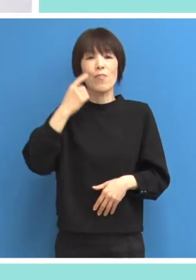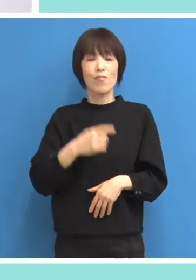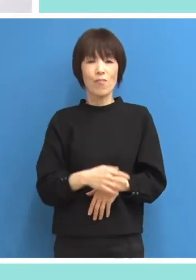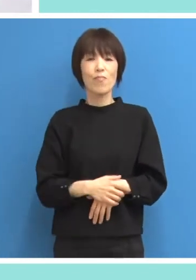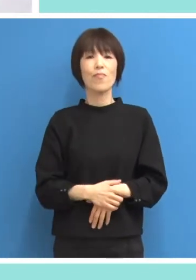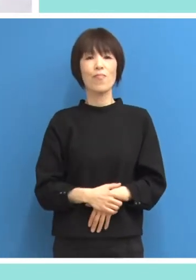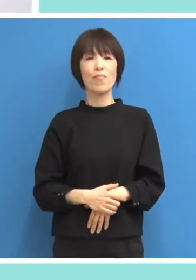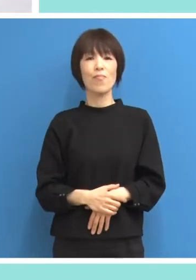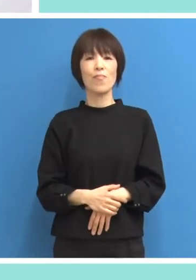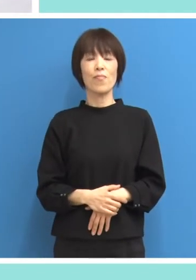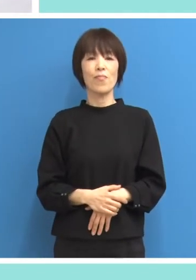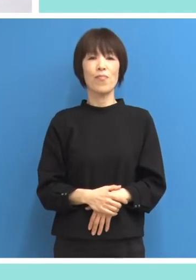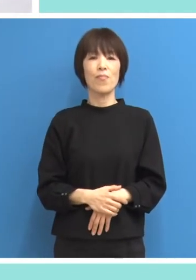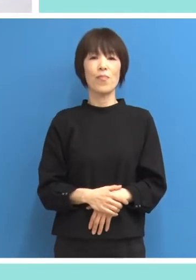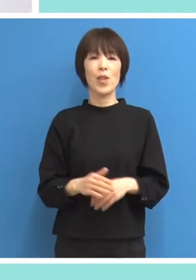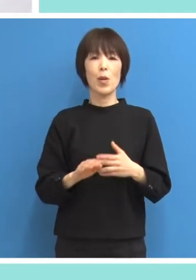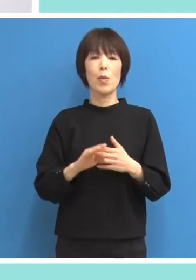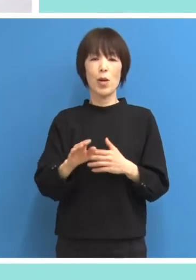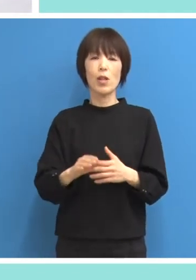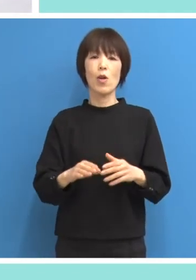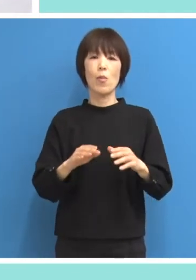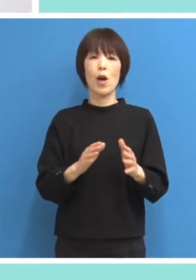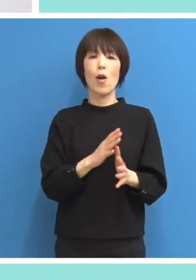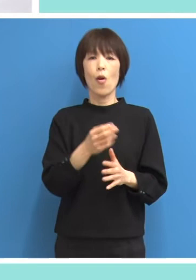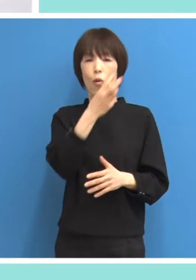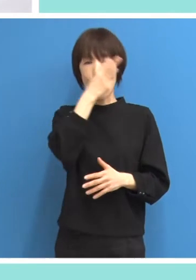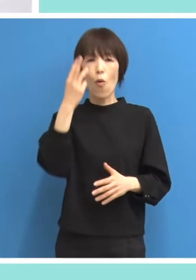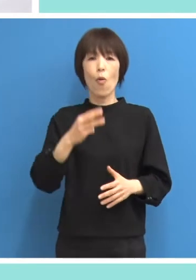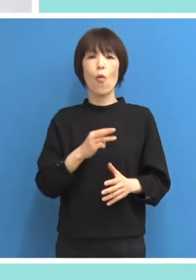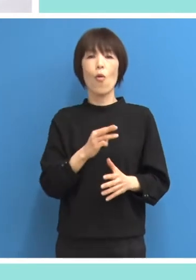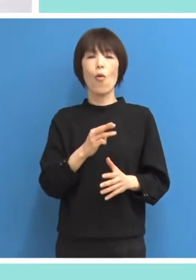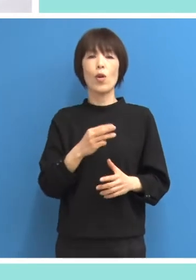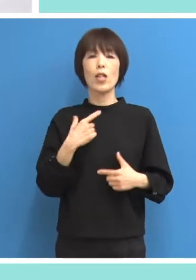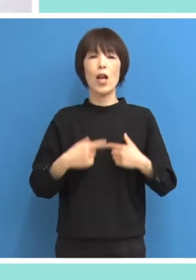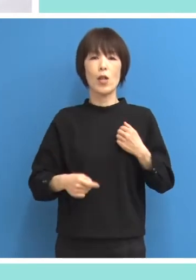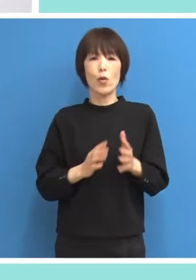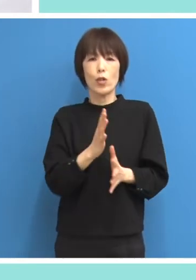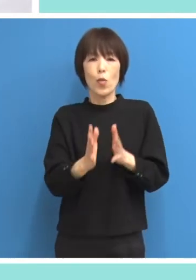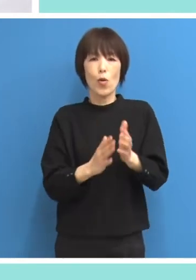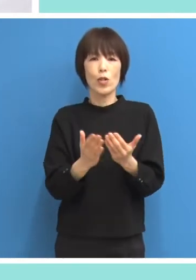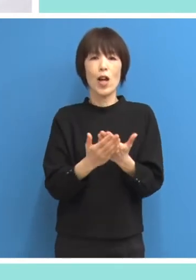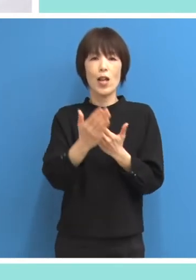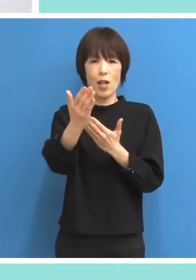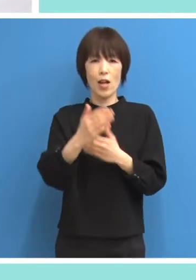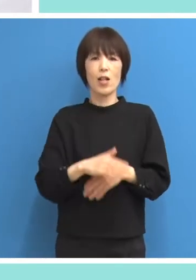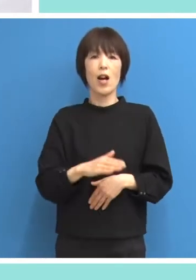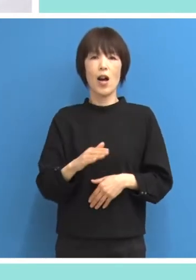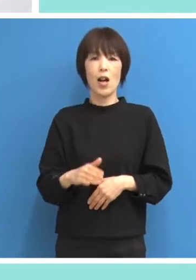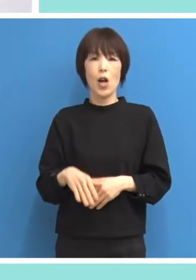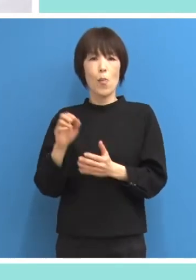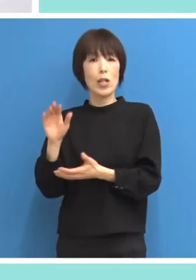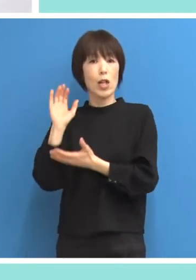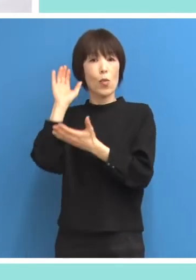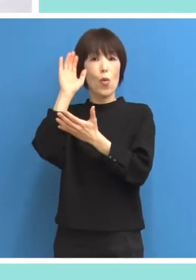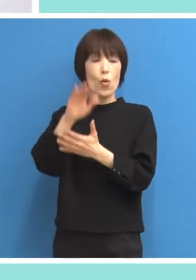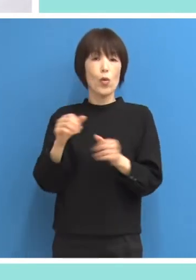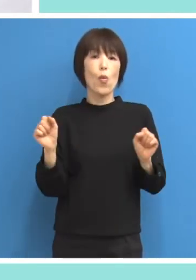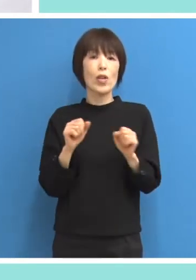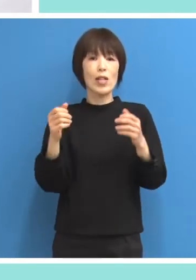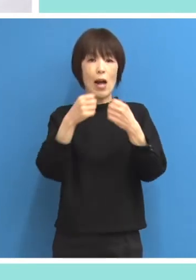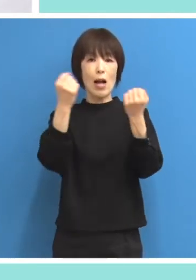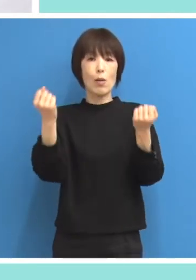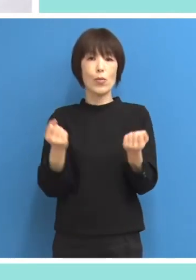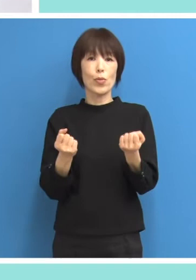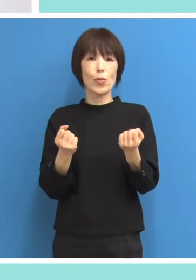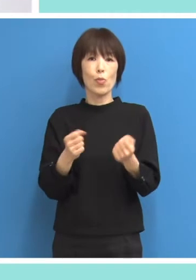うほどですね、まあ、これまでに行われている高校生のスポーツ全国大会、まずこれはバスケットボールウィンターカップ、これ